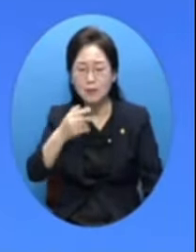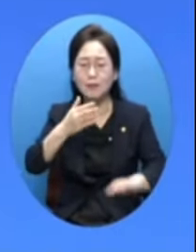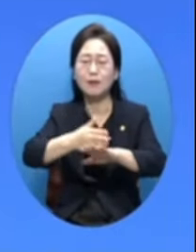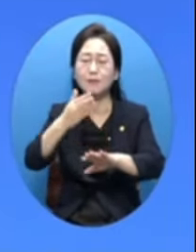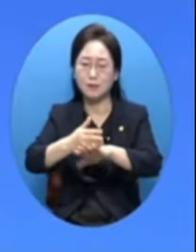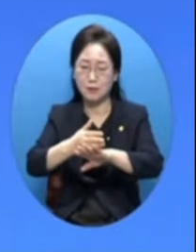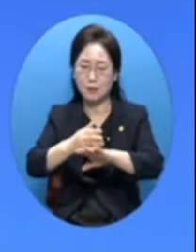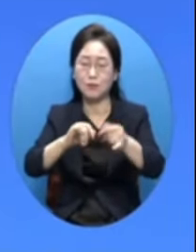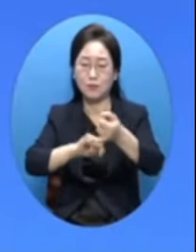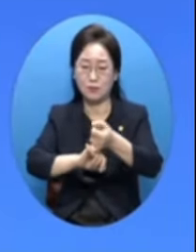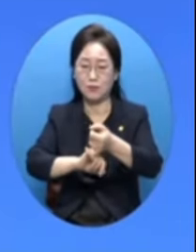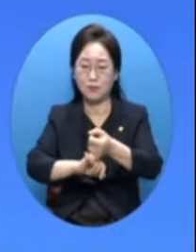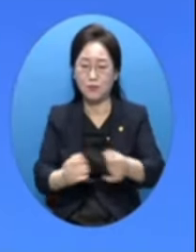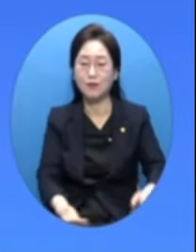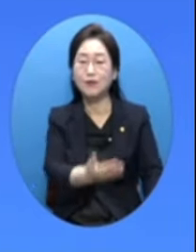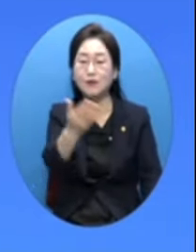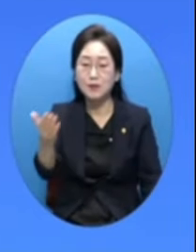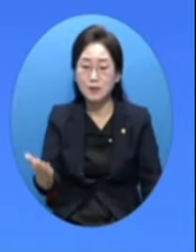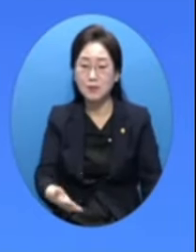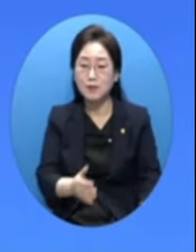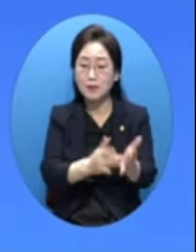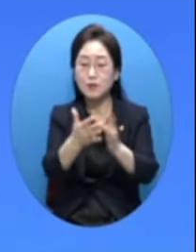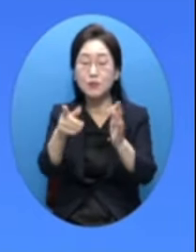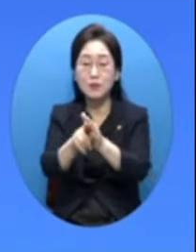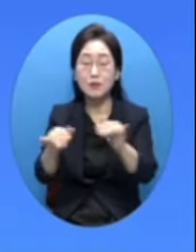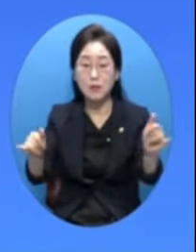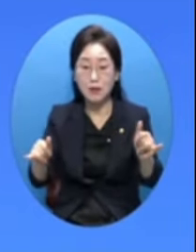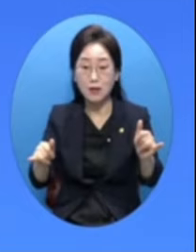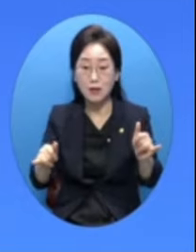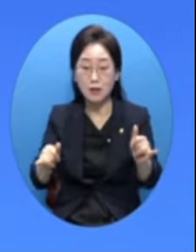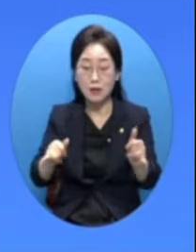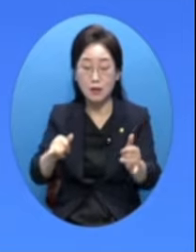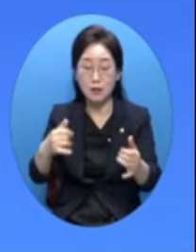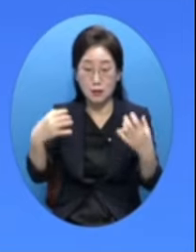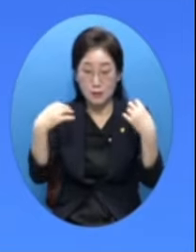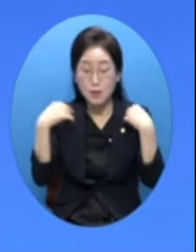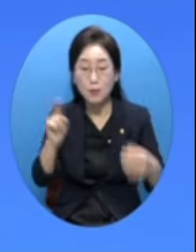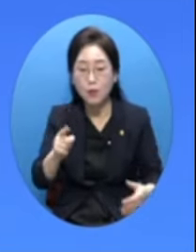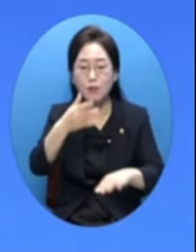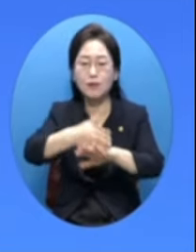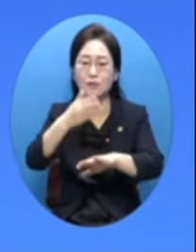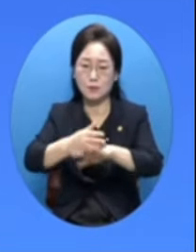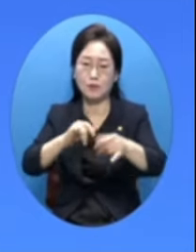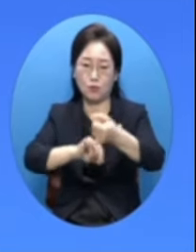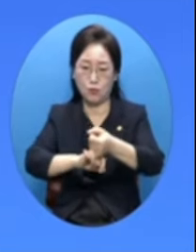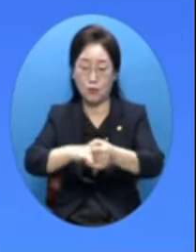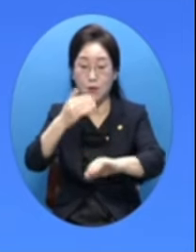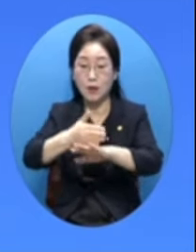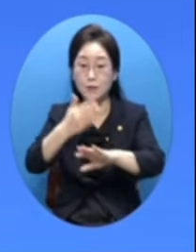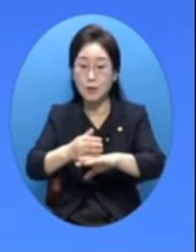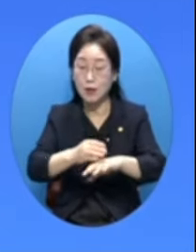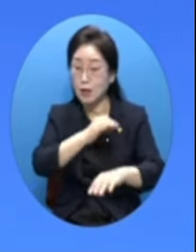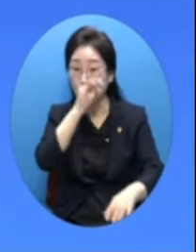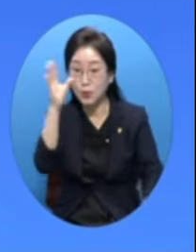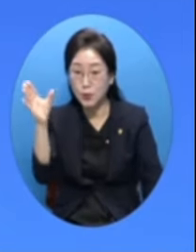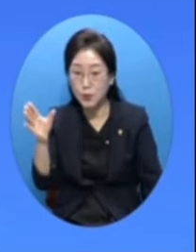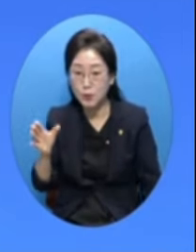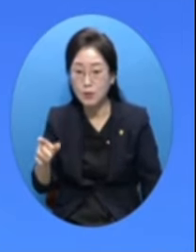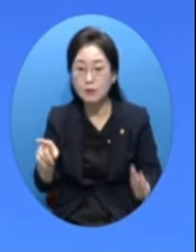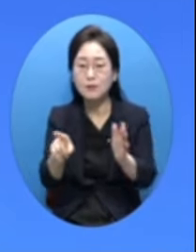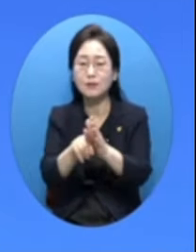되어야 됩니다. 여러분, 예수 믿는 사람들의 본분은 감사입니다. 감사가 사라지는 순간 우리의 신앙의